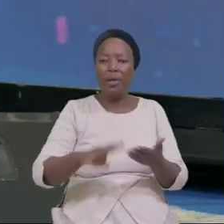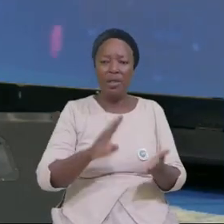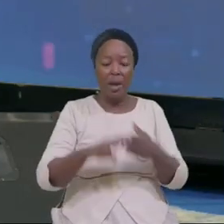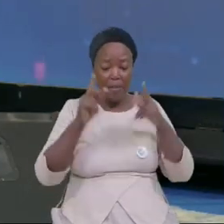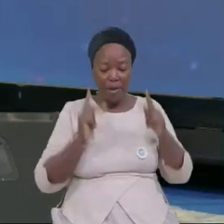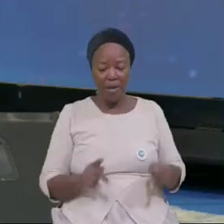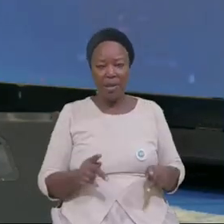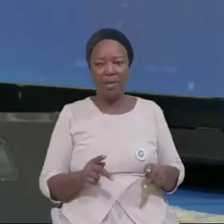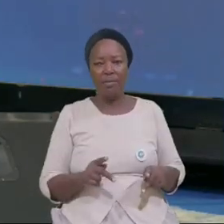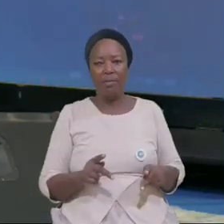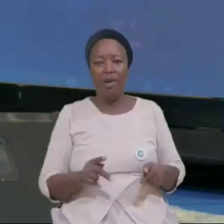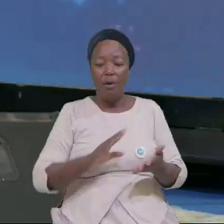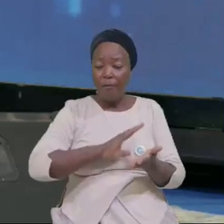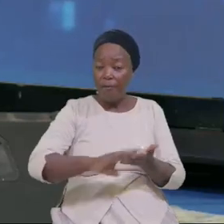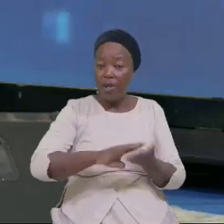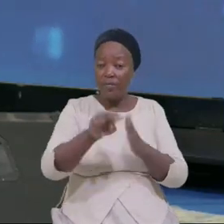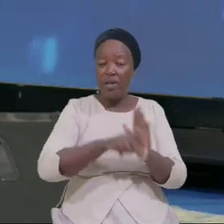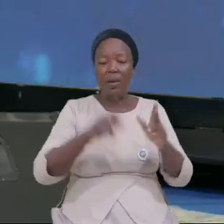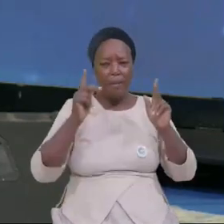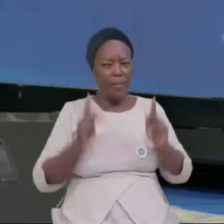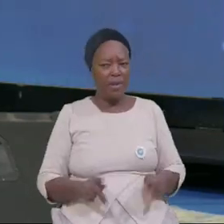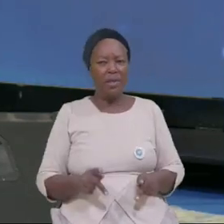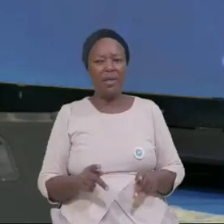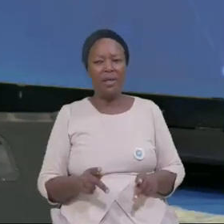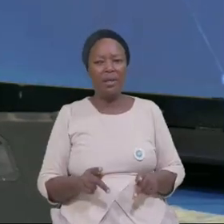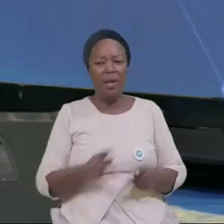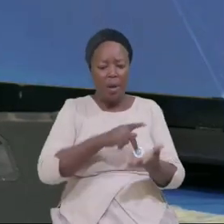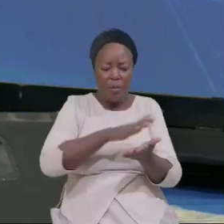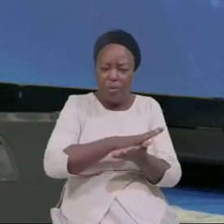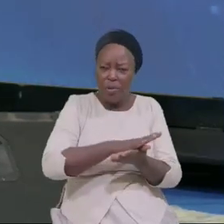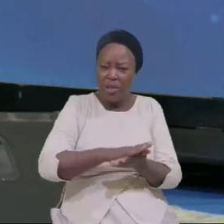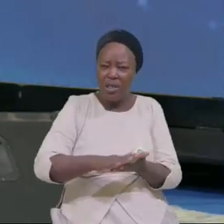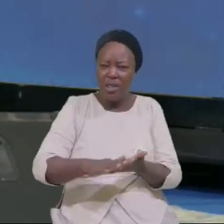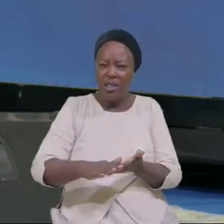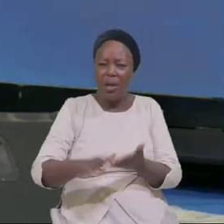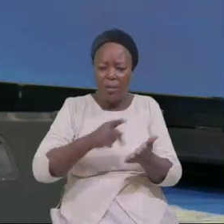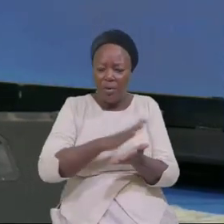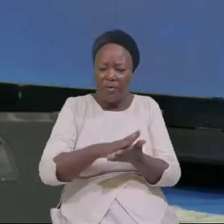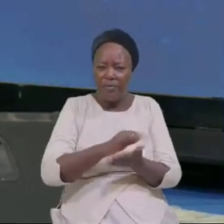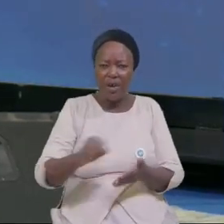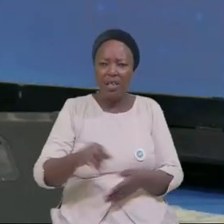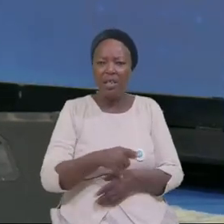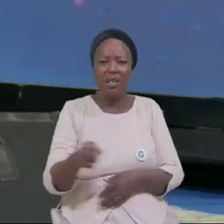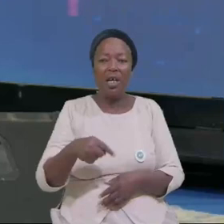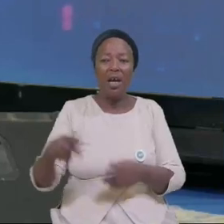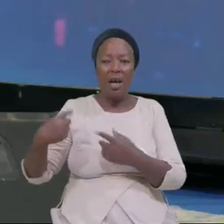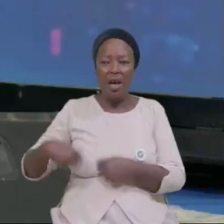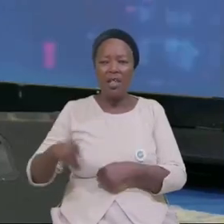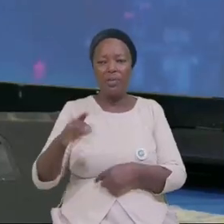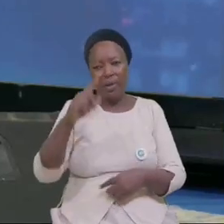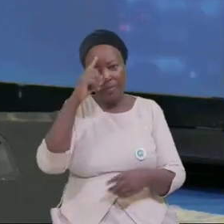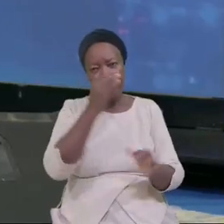personnel. Le pardon, personnel. La pureté. Ayant purifié leur cœur par la